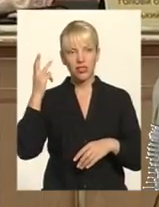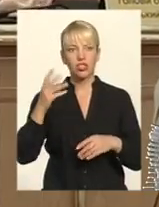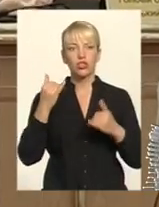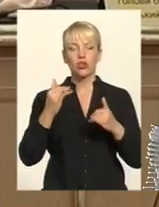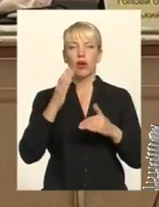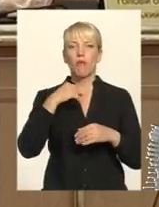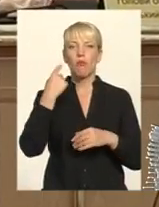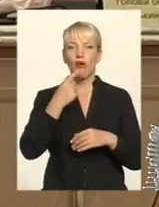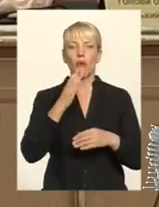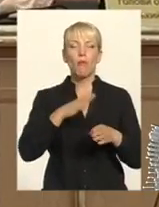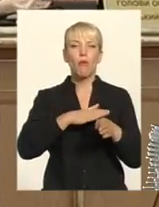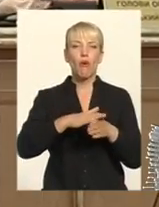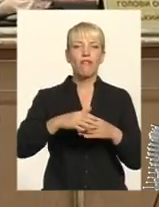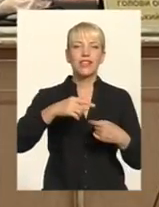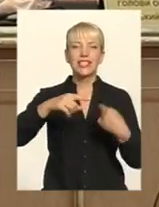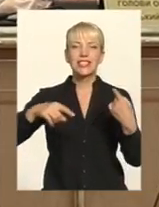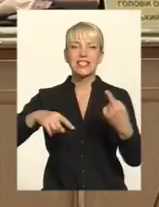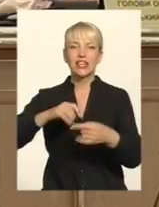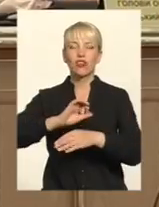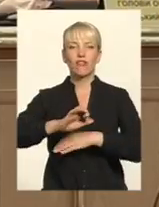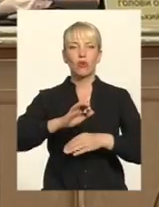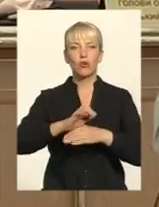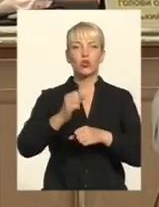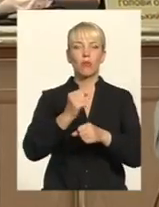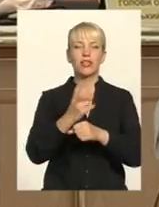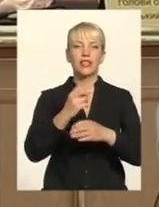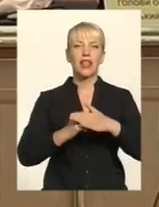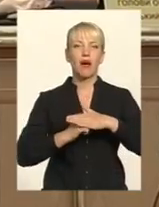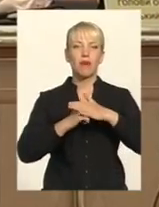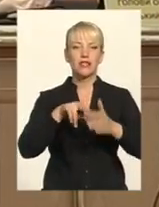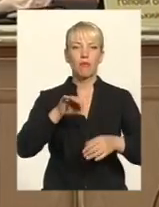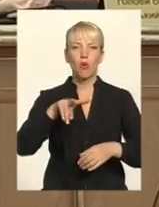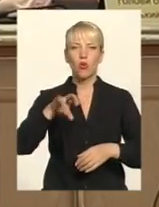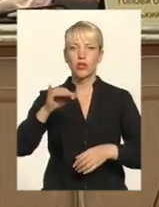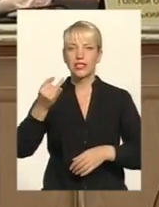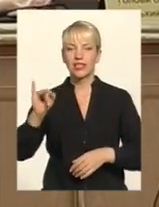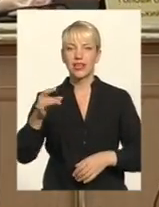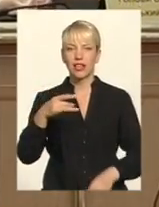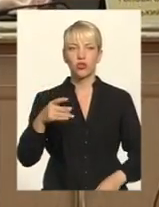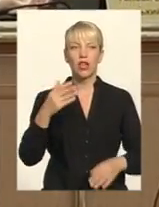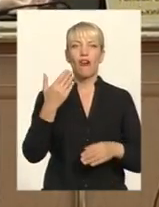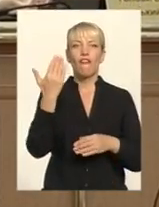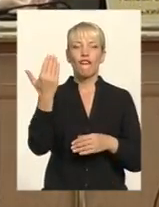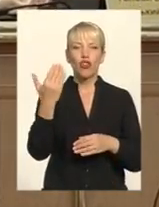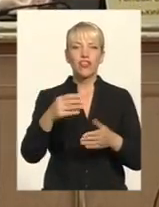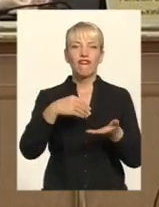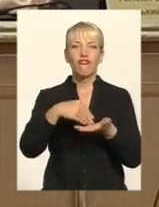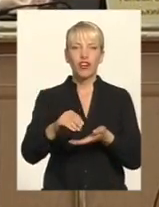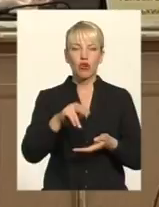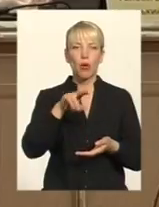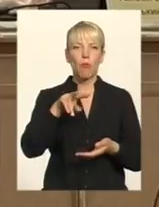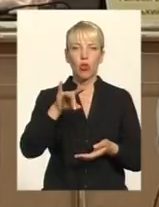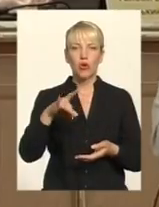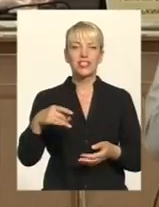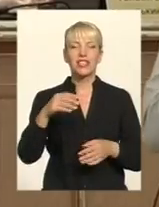повний цикл виробництва зробити на базі Полонського району. Вони викупили з торгів Полонський фарфоровий завод, який фактично 10